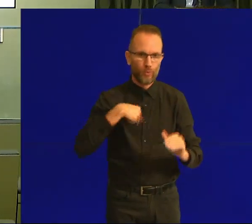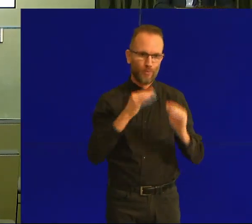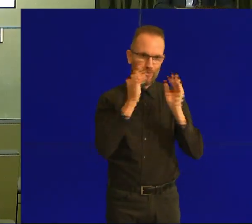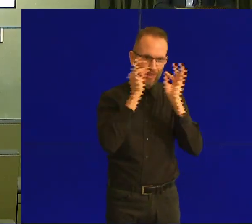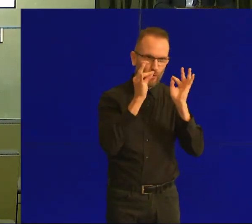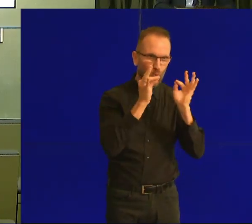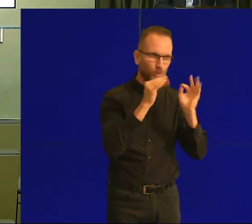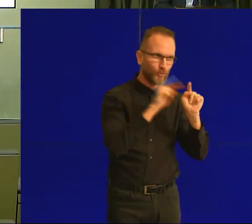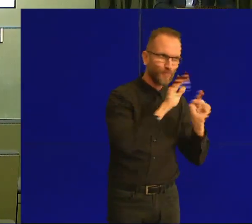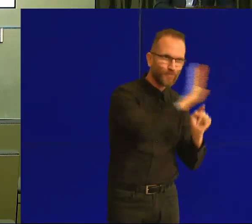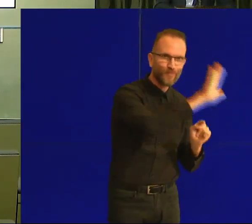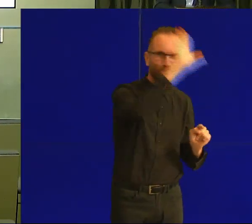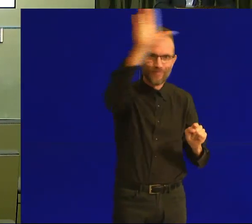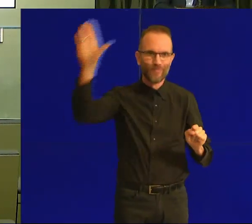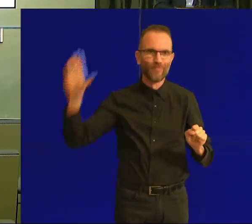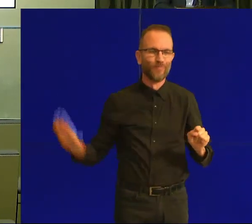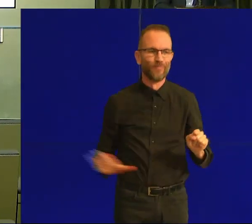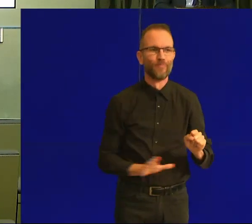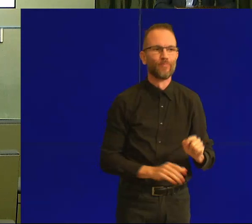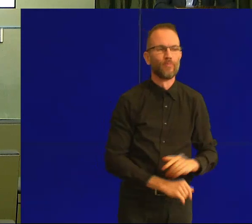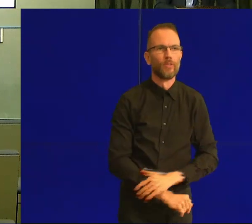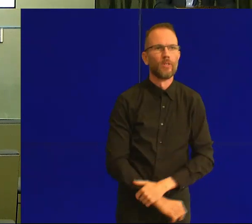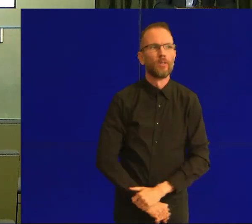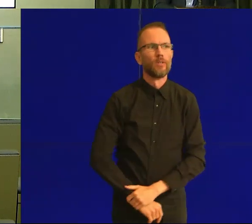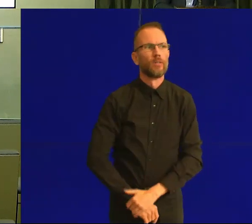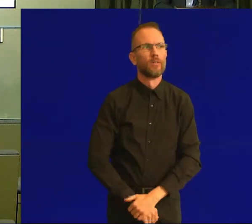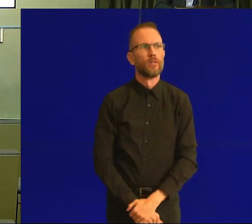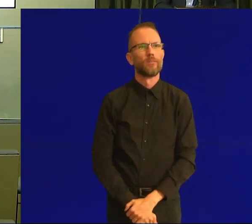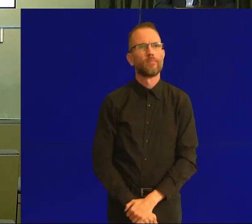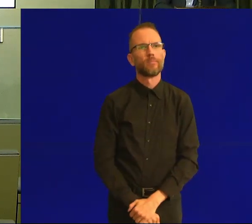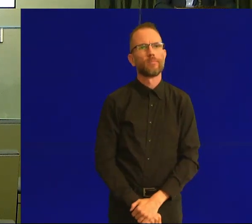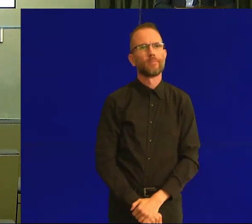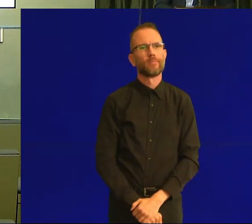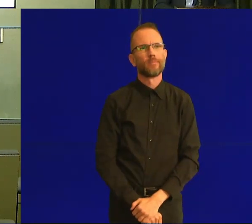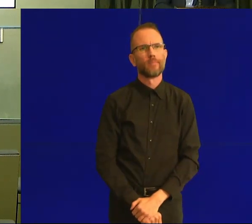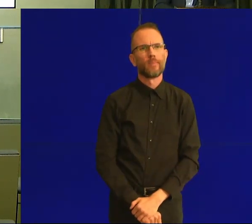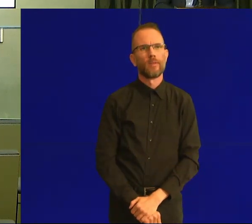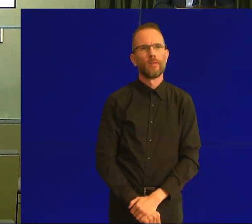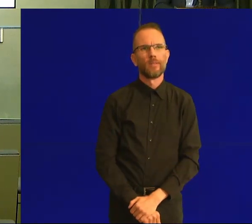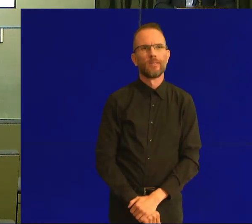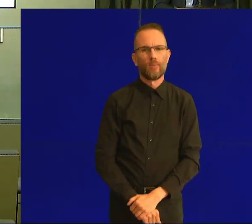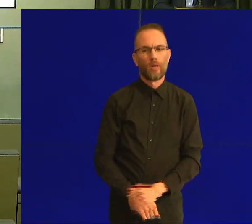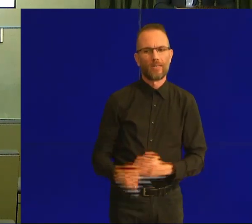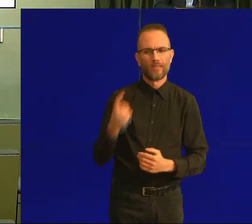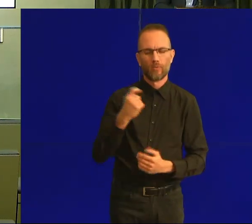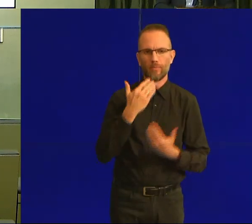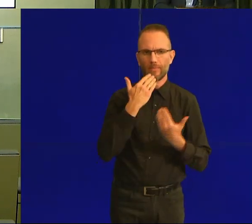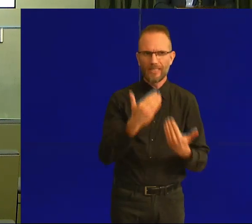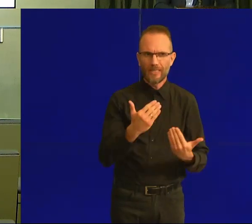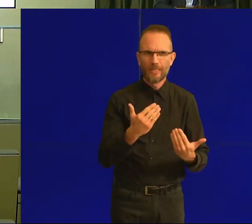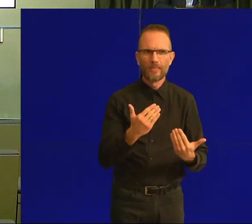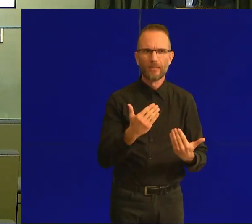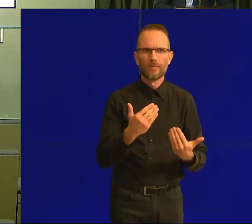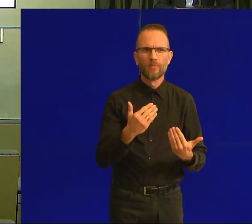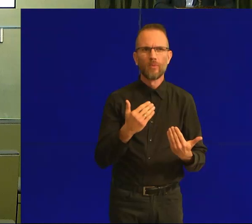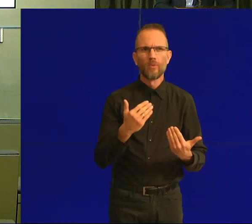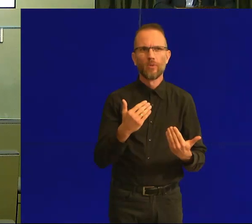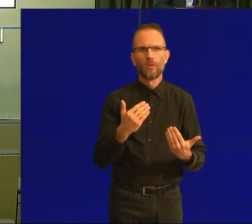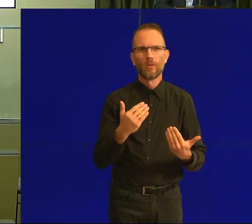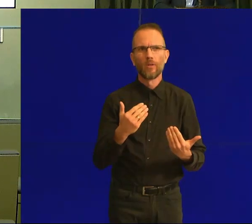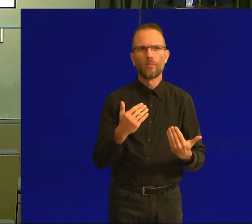ok nous vous remercions pour cette question si d'autres questions nous parviennent on répondra comme toujours par mail ou par